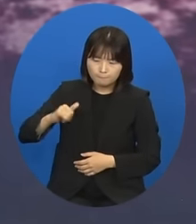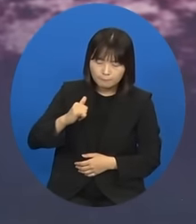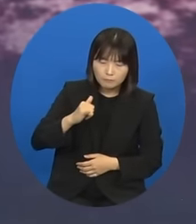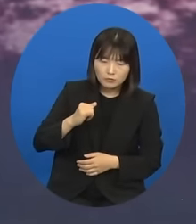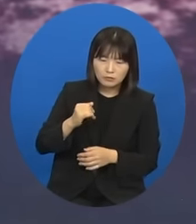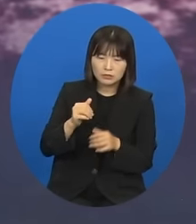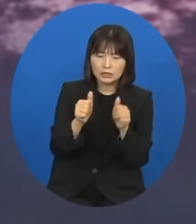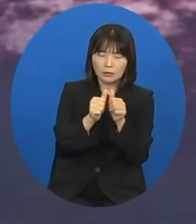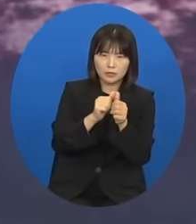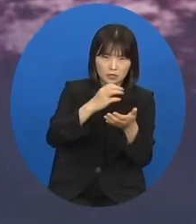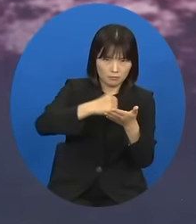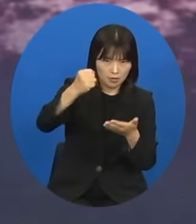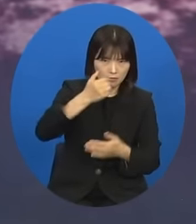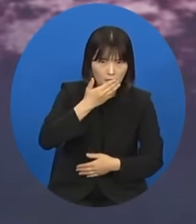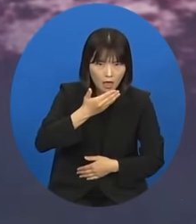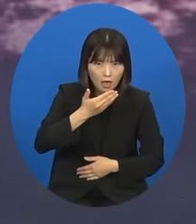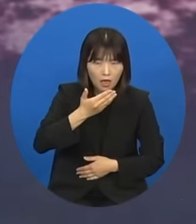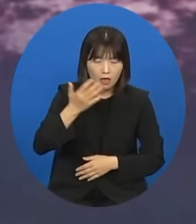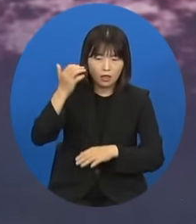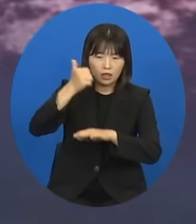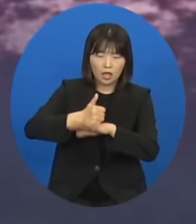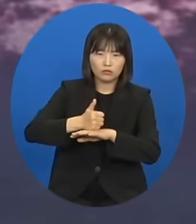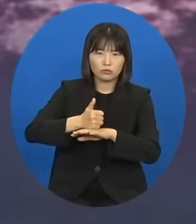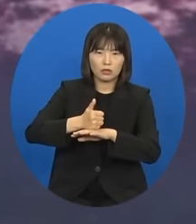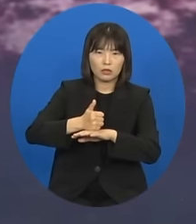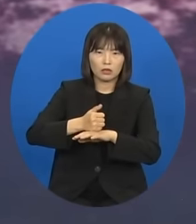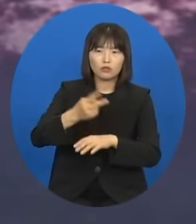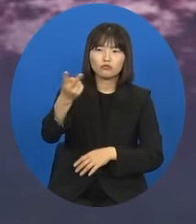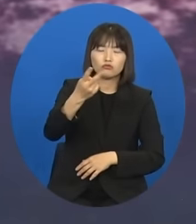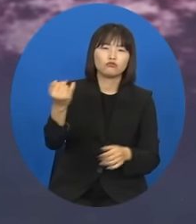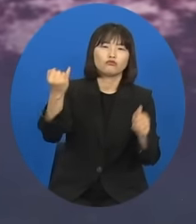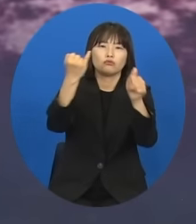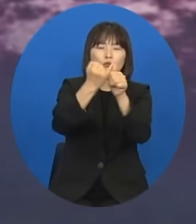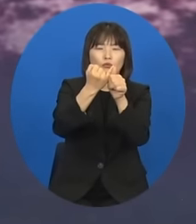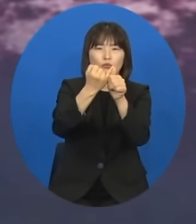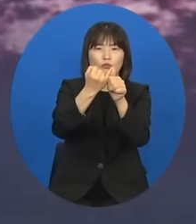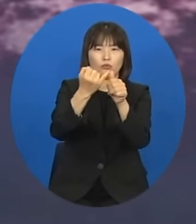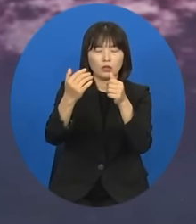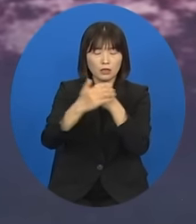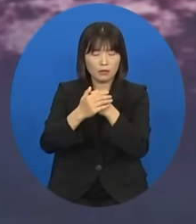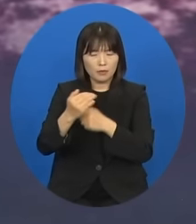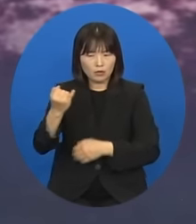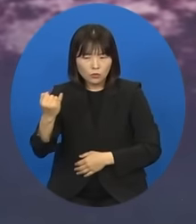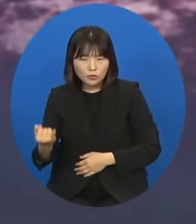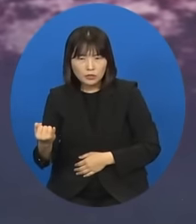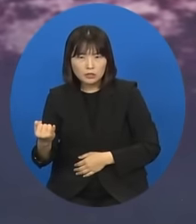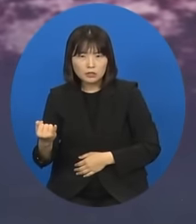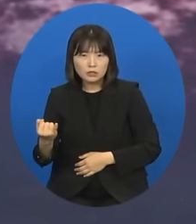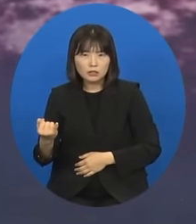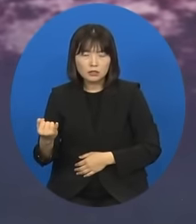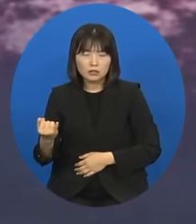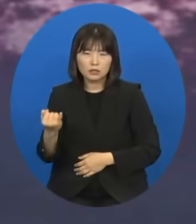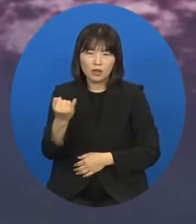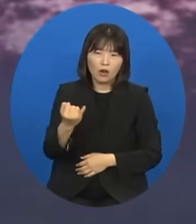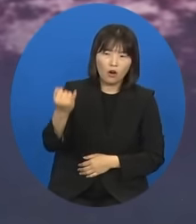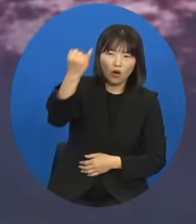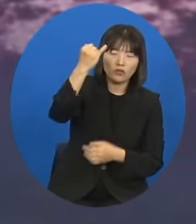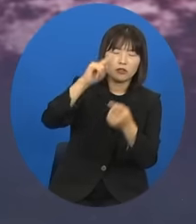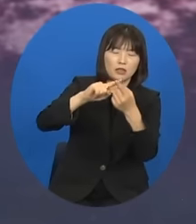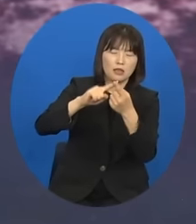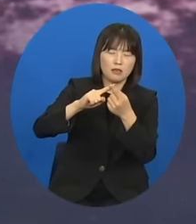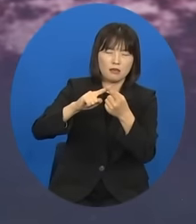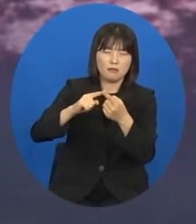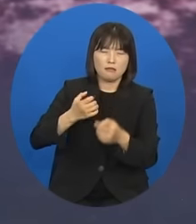나중에 결혼까지 해요 근데 이일 때문에이 여동생이이 언니를 향한 원한을 품게 돼요 그